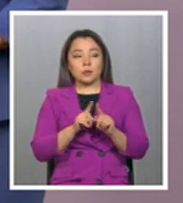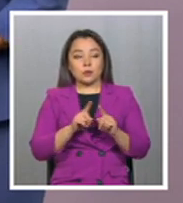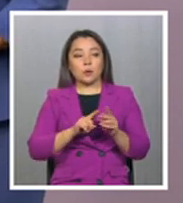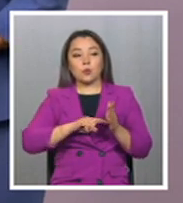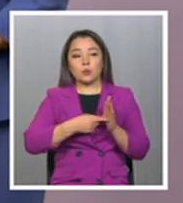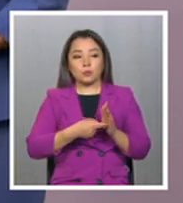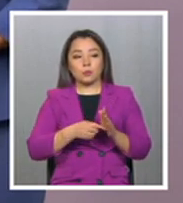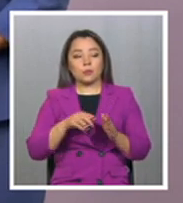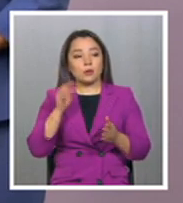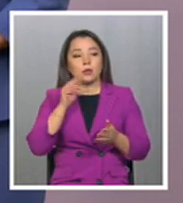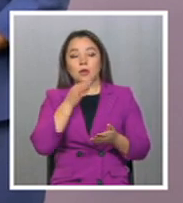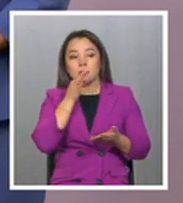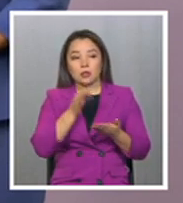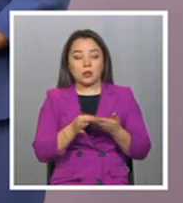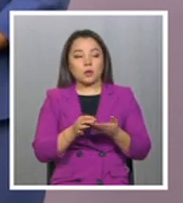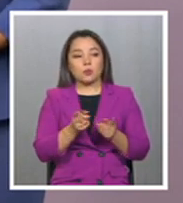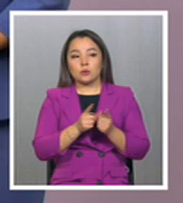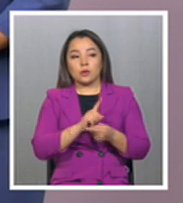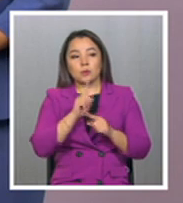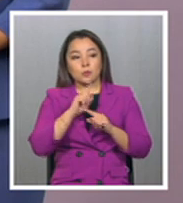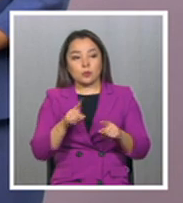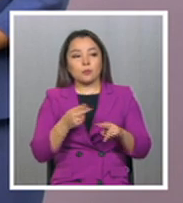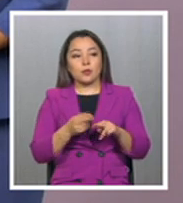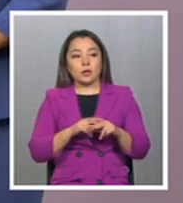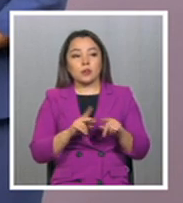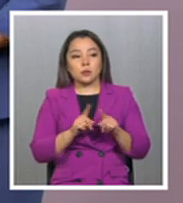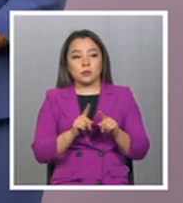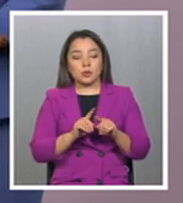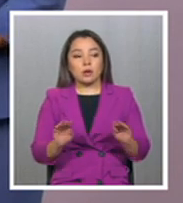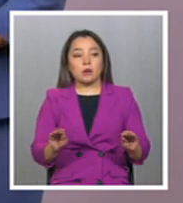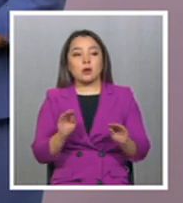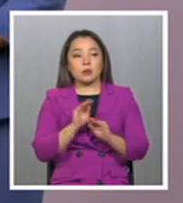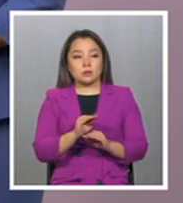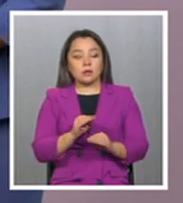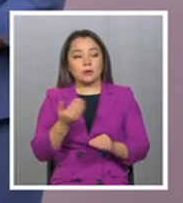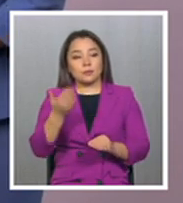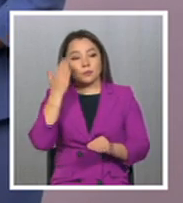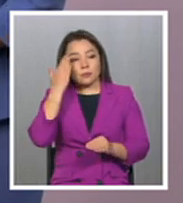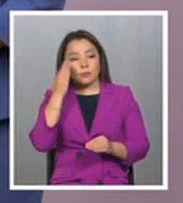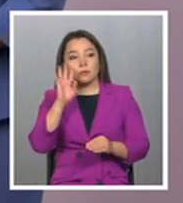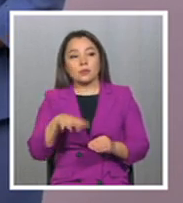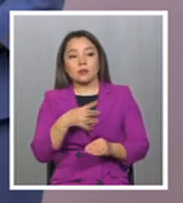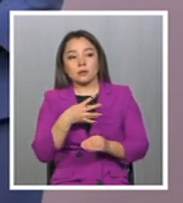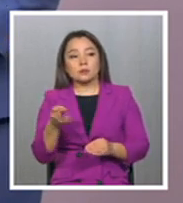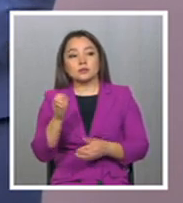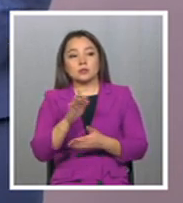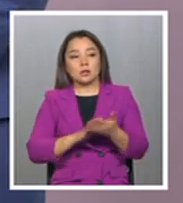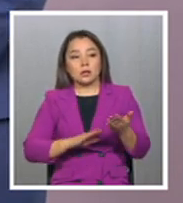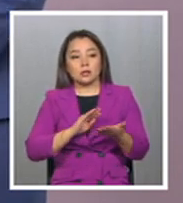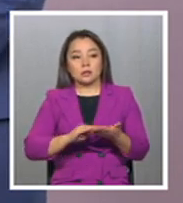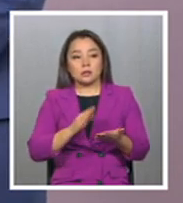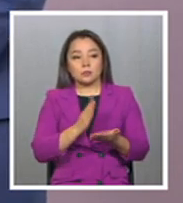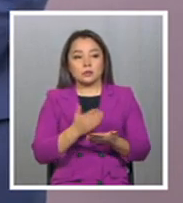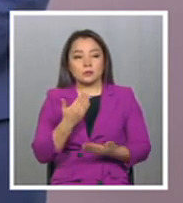өзгермейді. Демек, көбейтудің ауыстырымдылық қасиеті бойынша кестені жалғастырамыз.